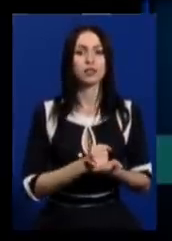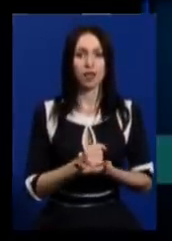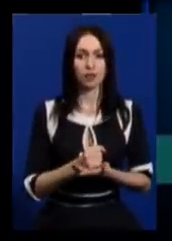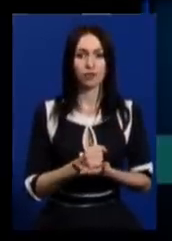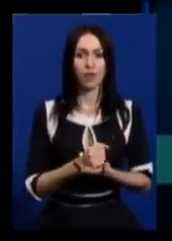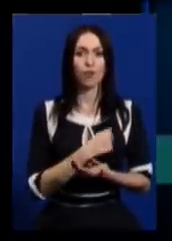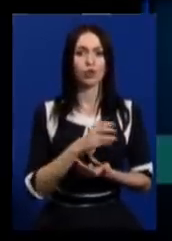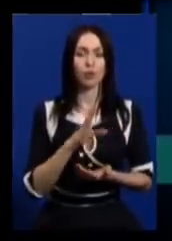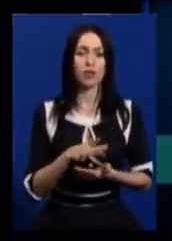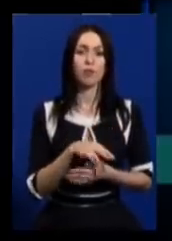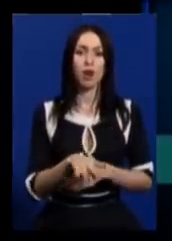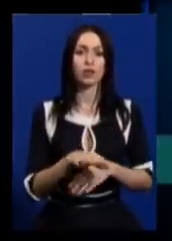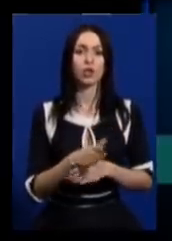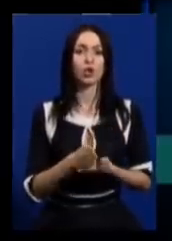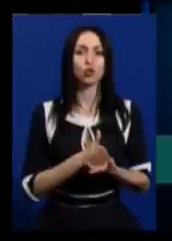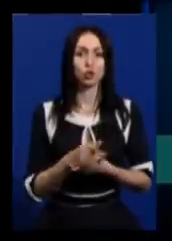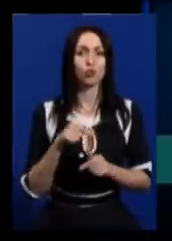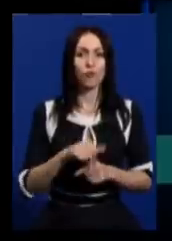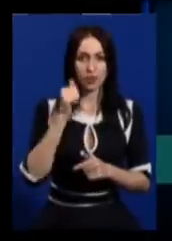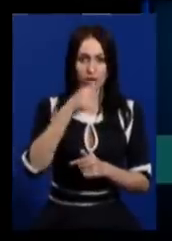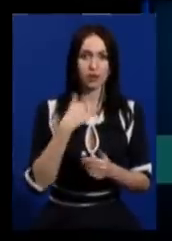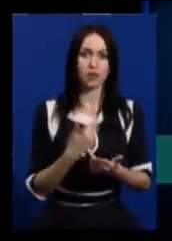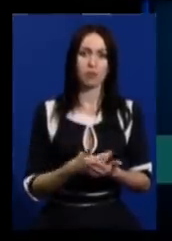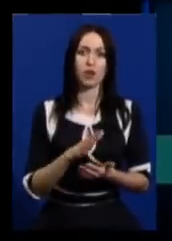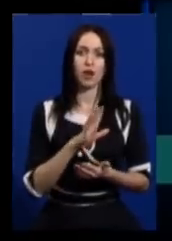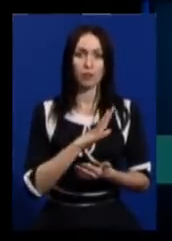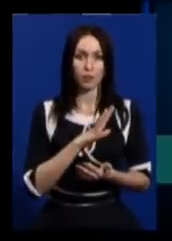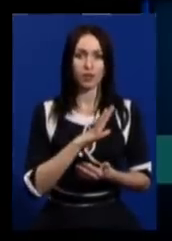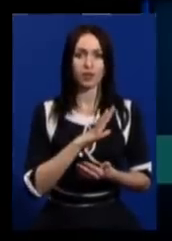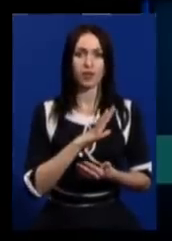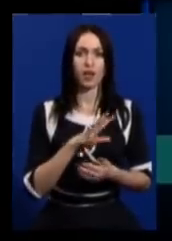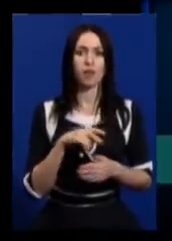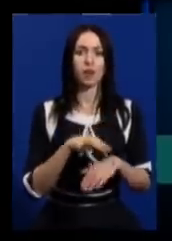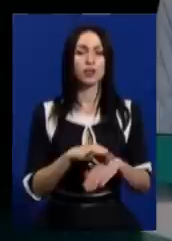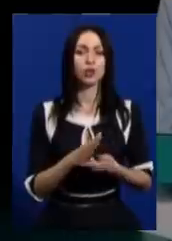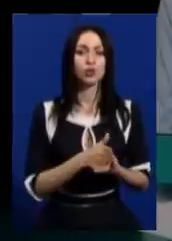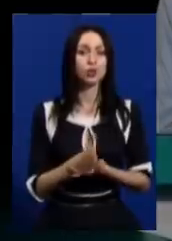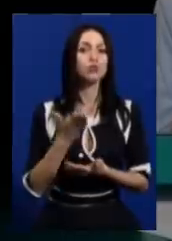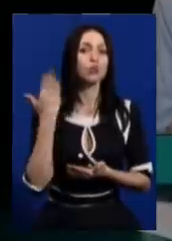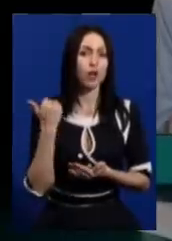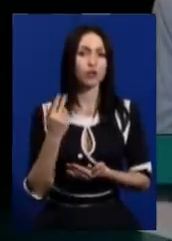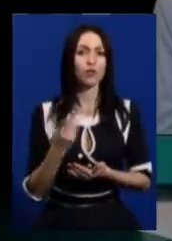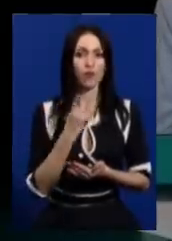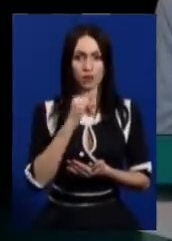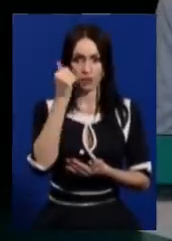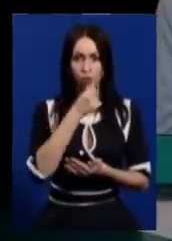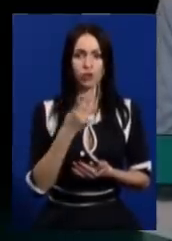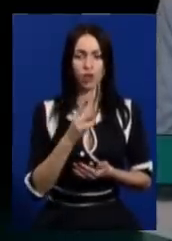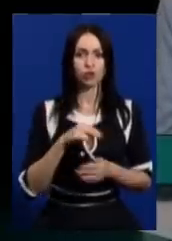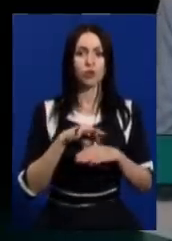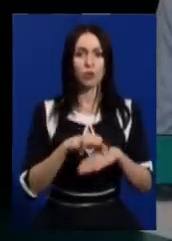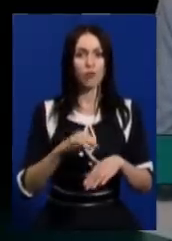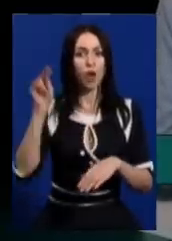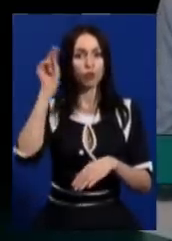не проходили службу в ці роки, допустим, проходили срочну службу раніше. Двічі на рік мають проводитися навчання